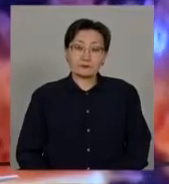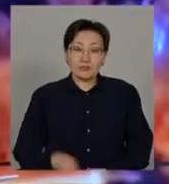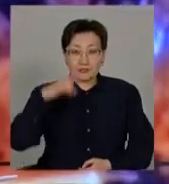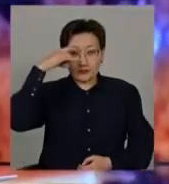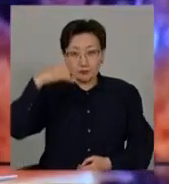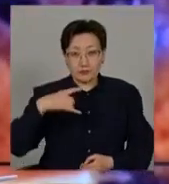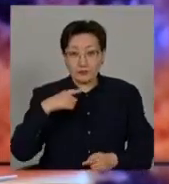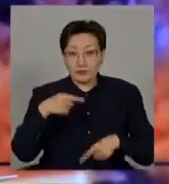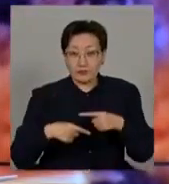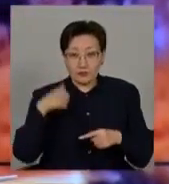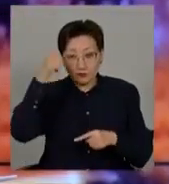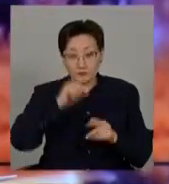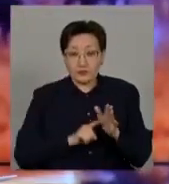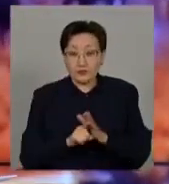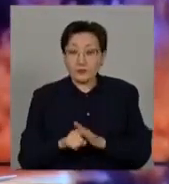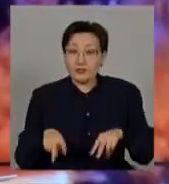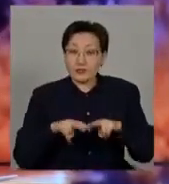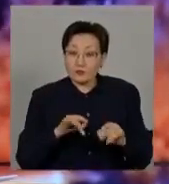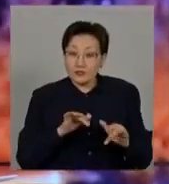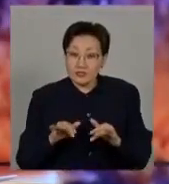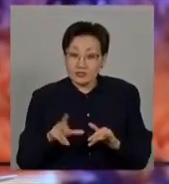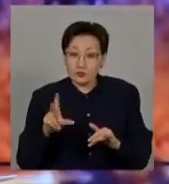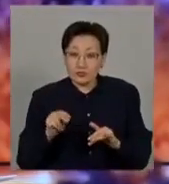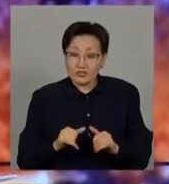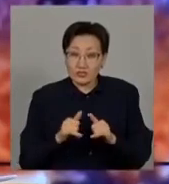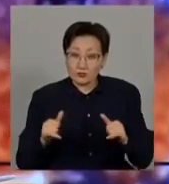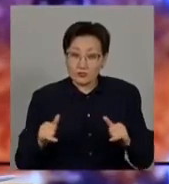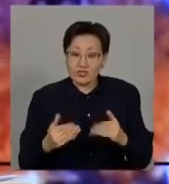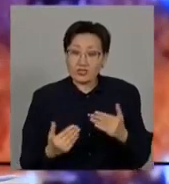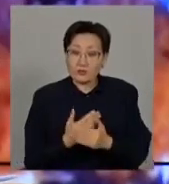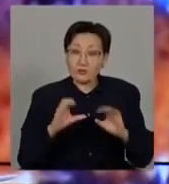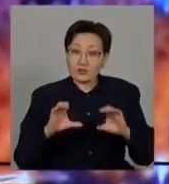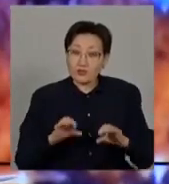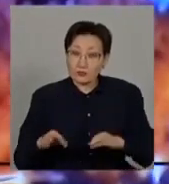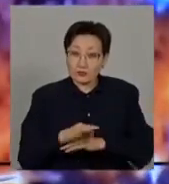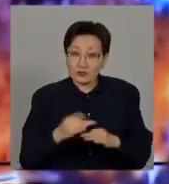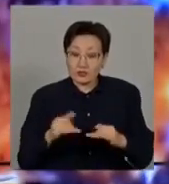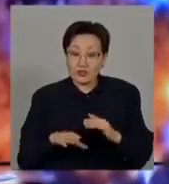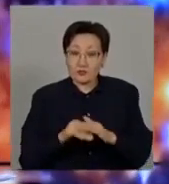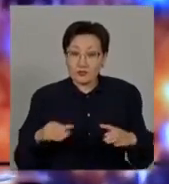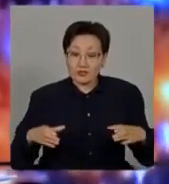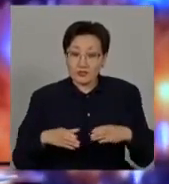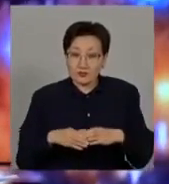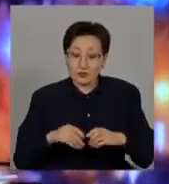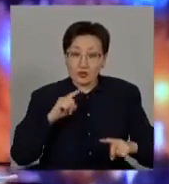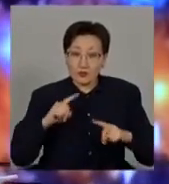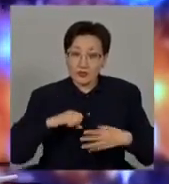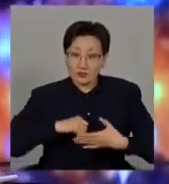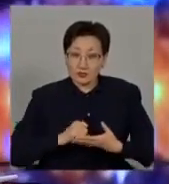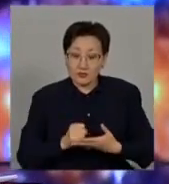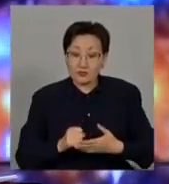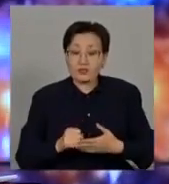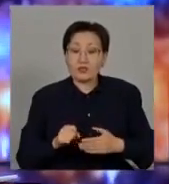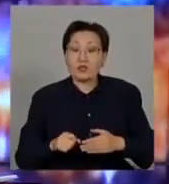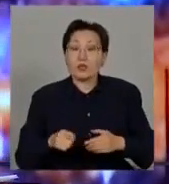Елімізде келер жылдан бастап, алқабилер қарайтын істердің саны көбейет. Жаңа заң жобасы бүгін сенат отырысында мақұлданды. Енді